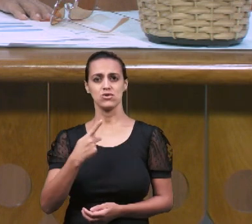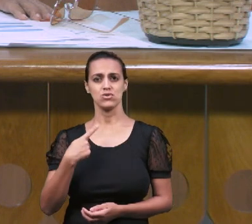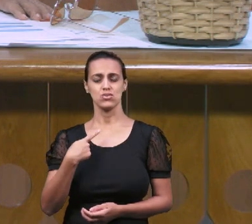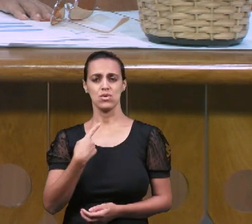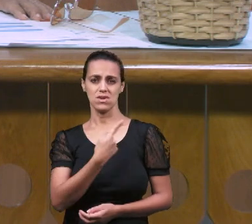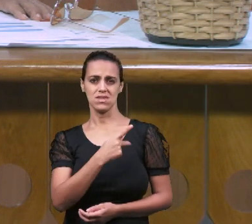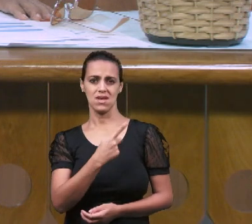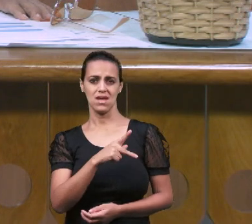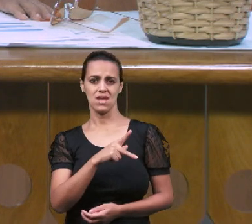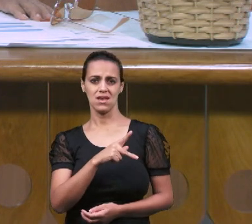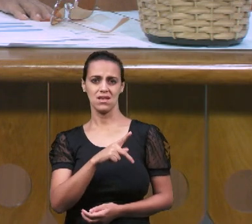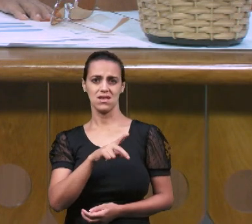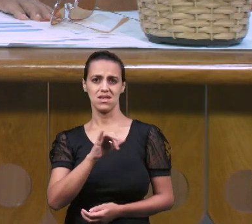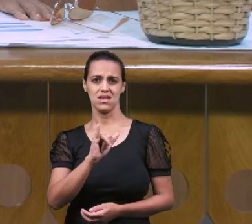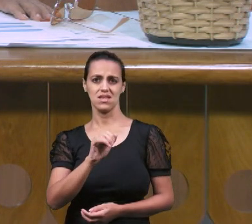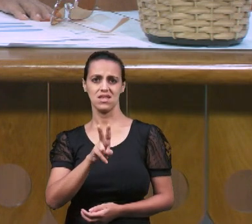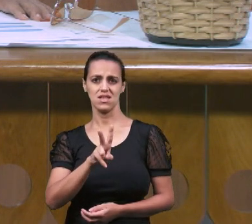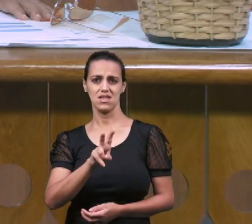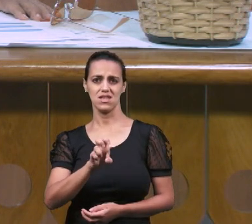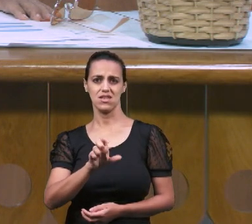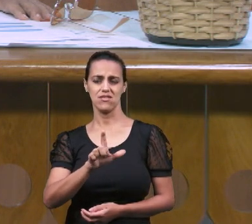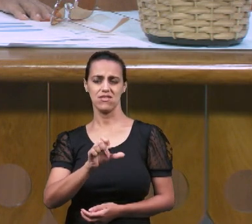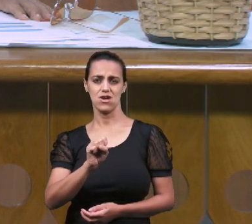Rodriguez de l'église.